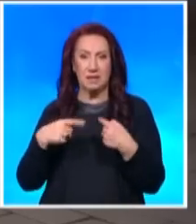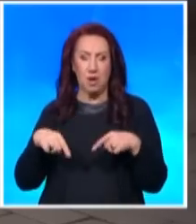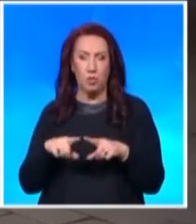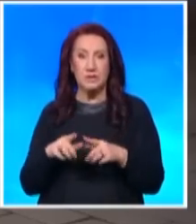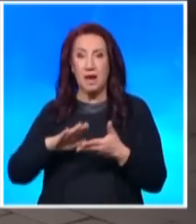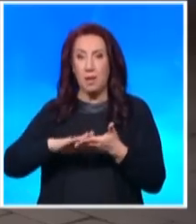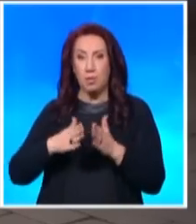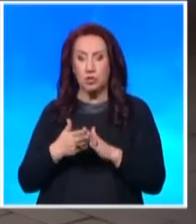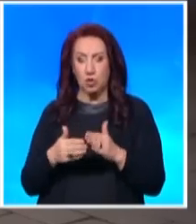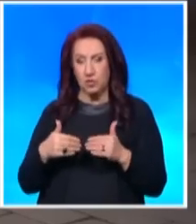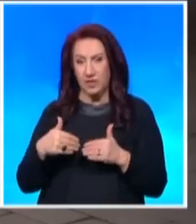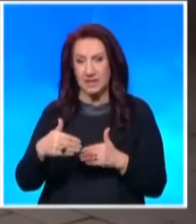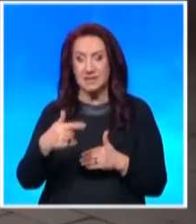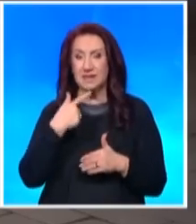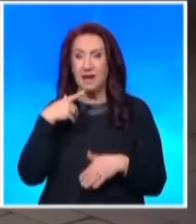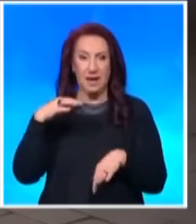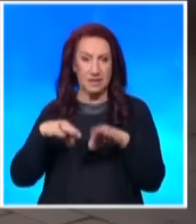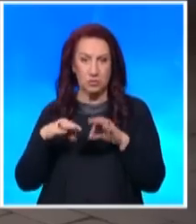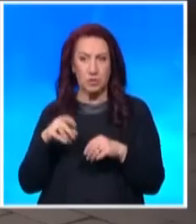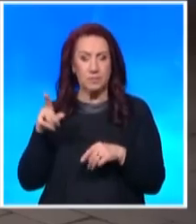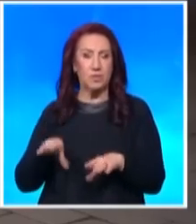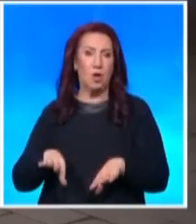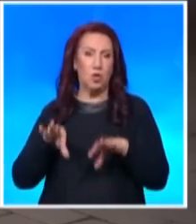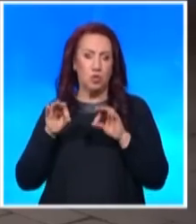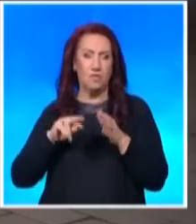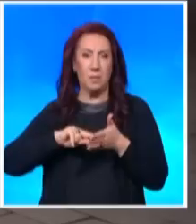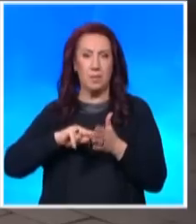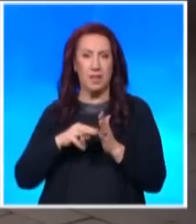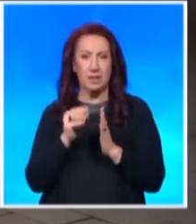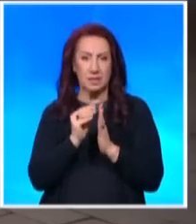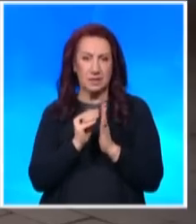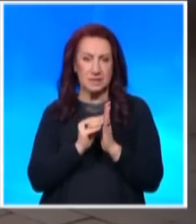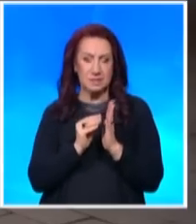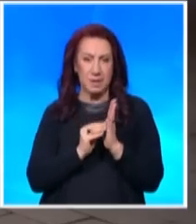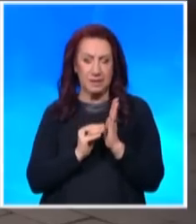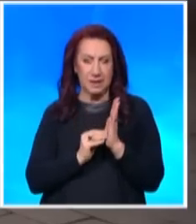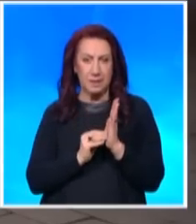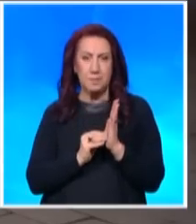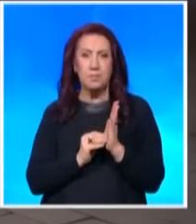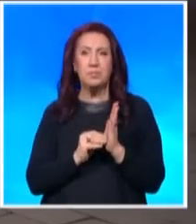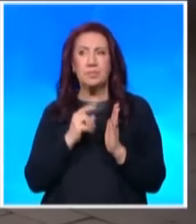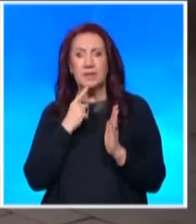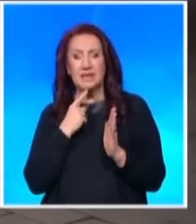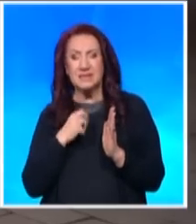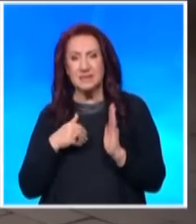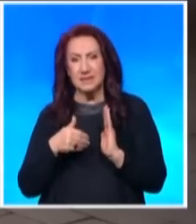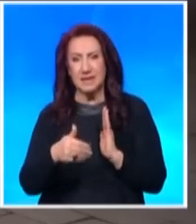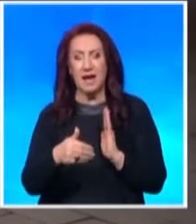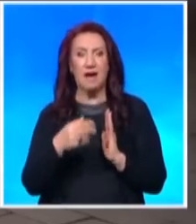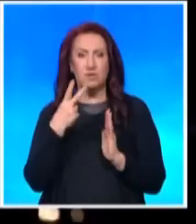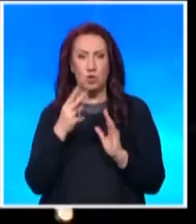за предстоящите избори. Тя вече е готова с план сметката и с хронограмата за гласуването на 2